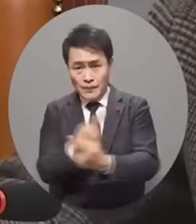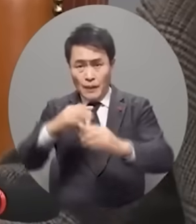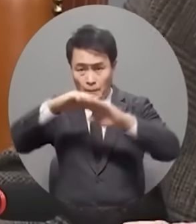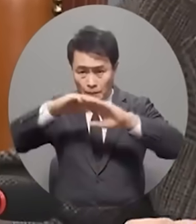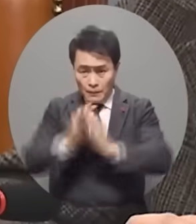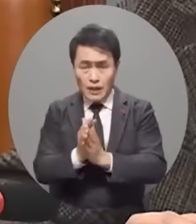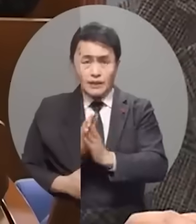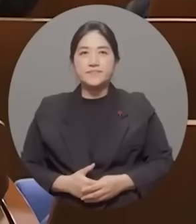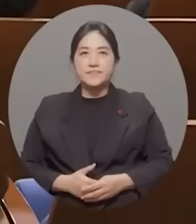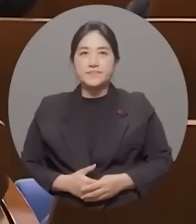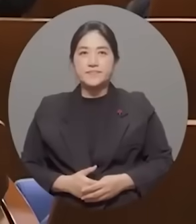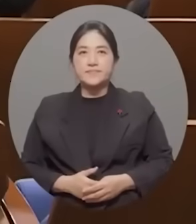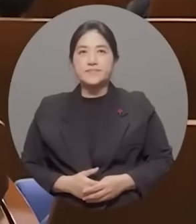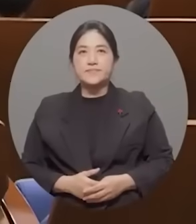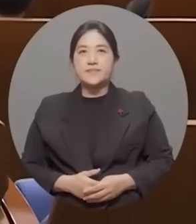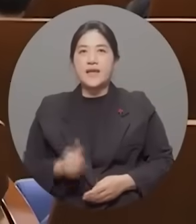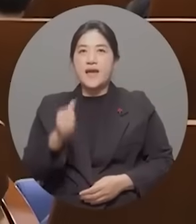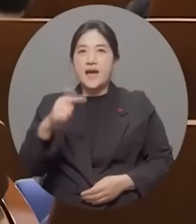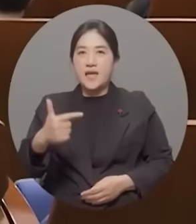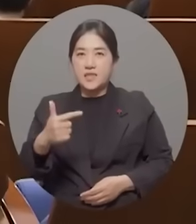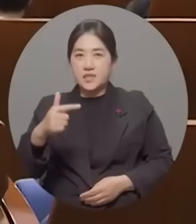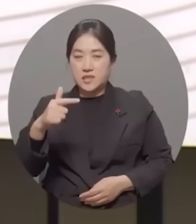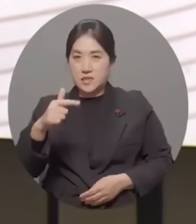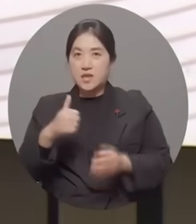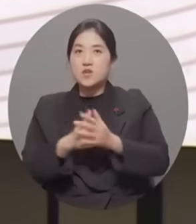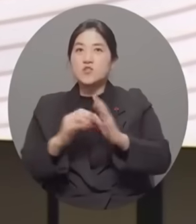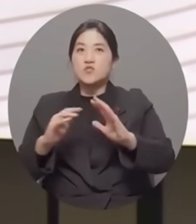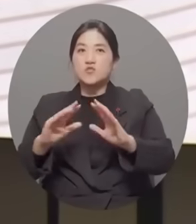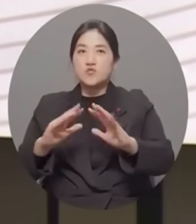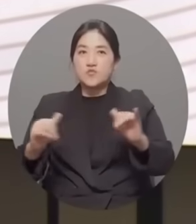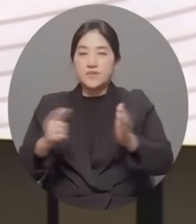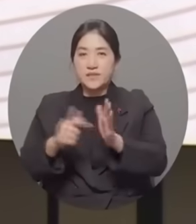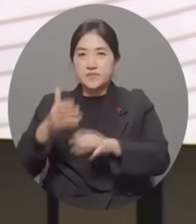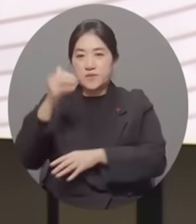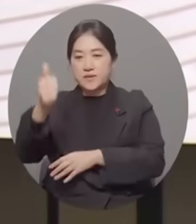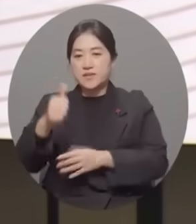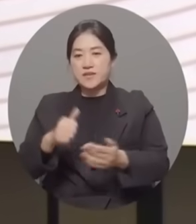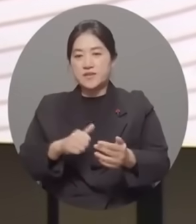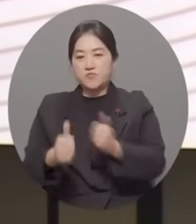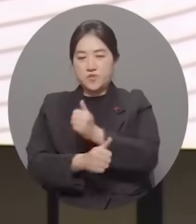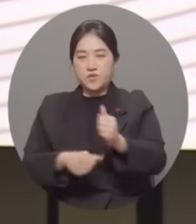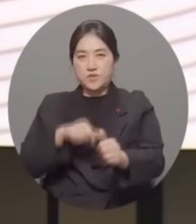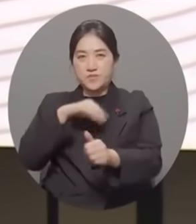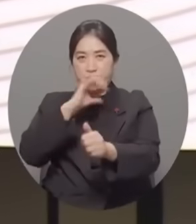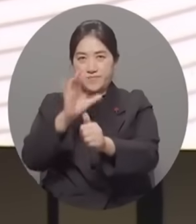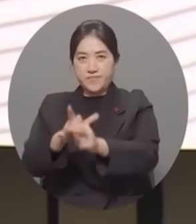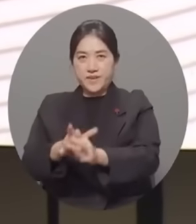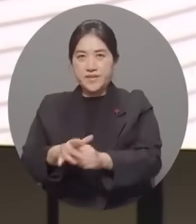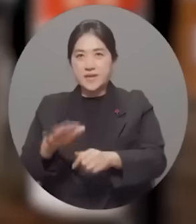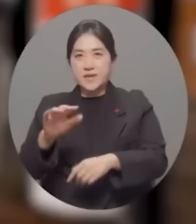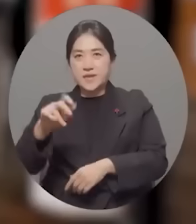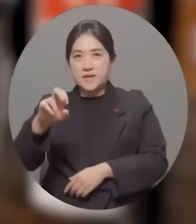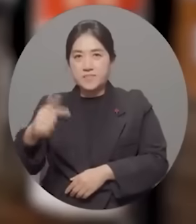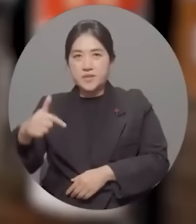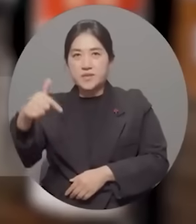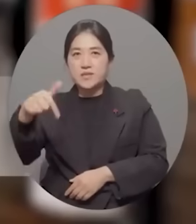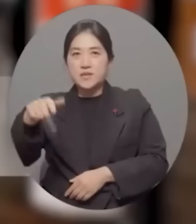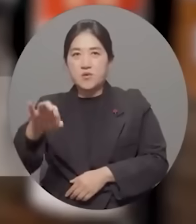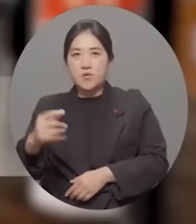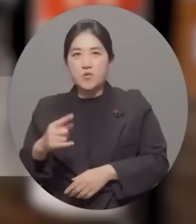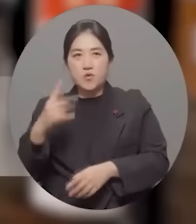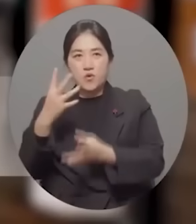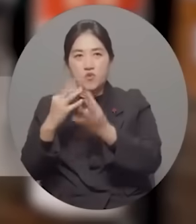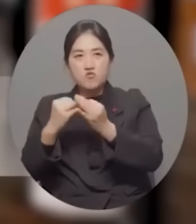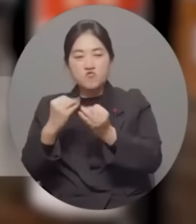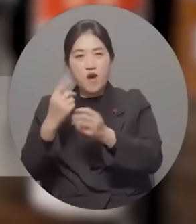조희원입니다. 한동훈 국민의힘 비상대책위원장이 비대위원으로 지명한 민경우 수학연구소장. 지난 10월